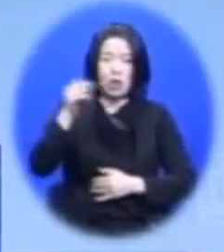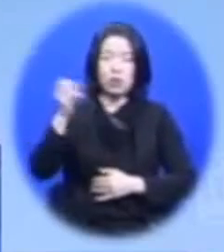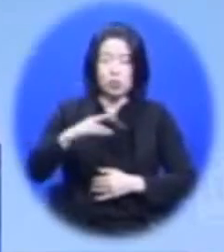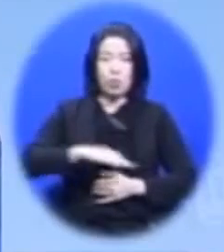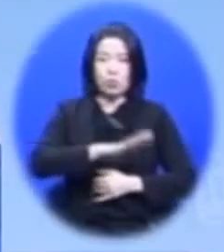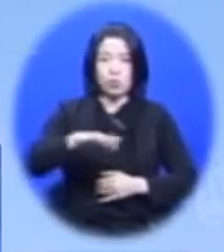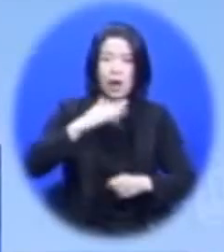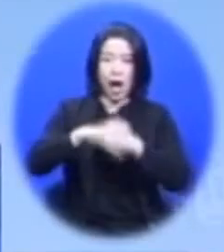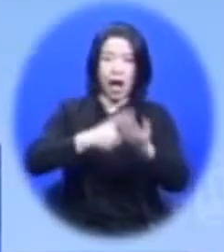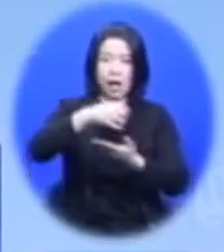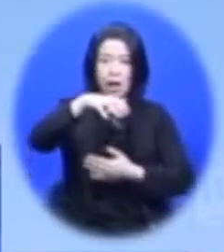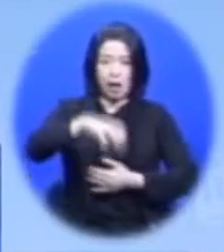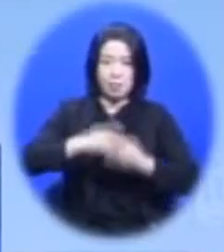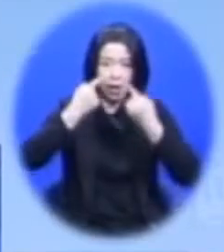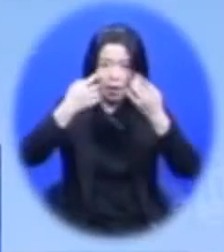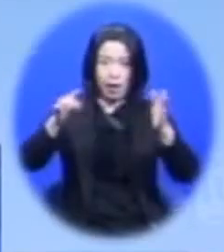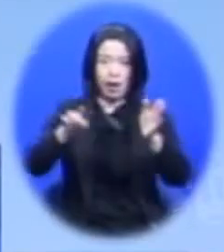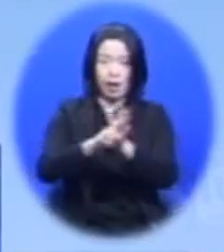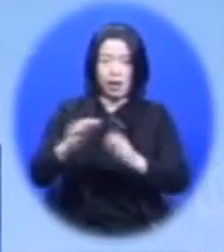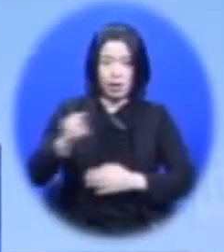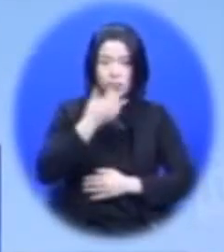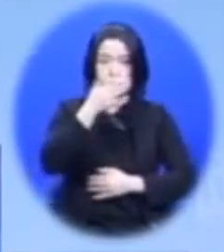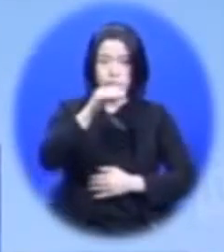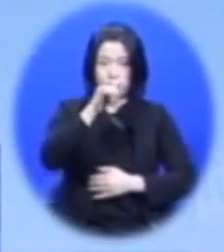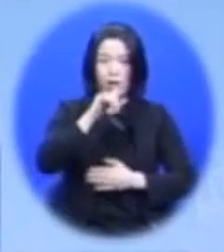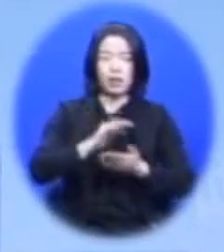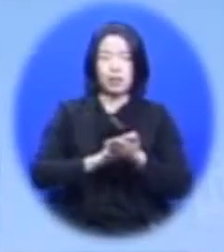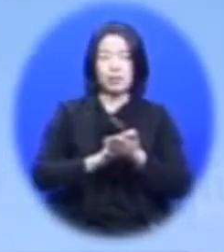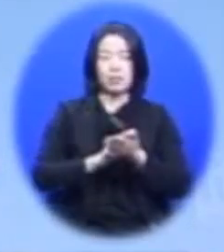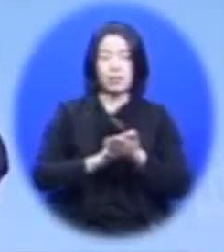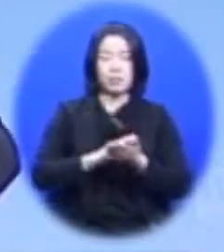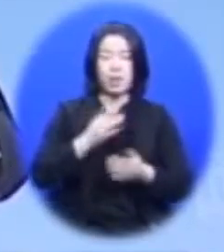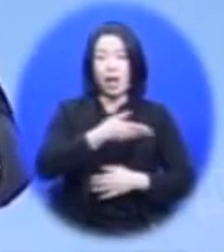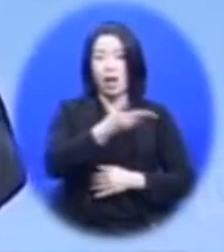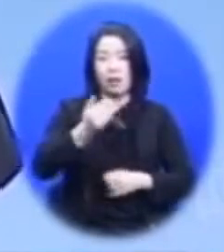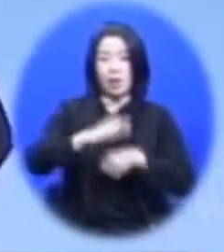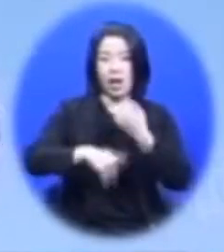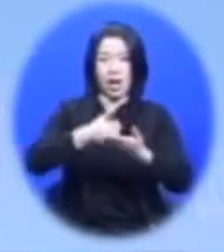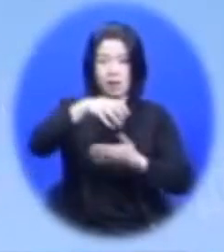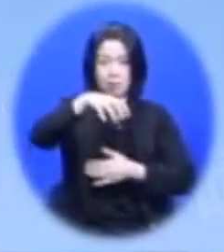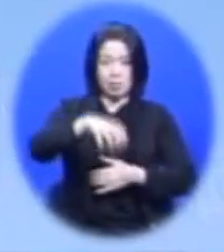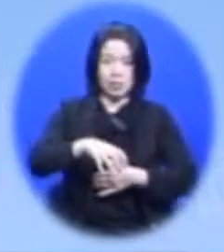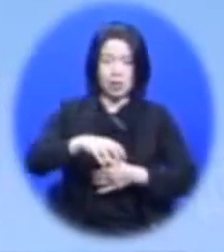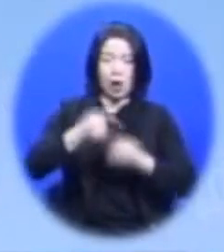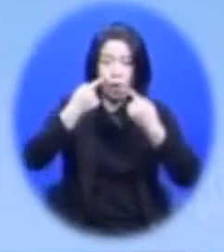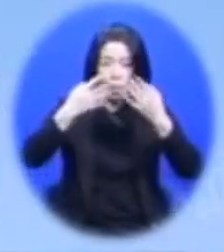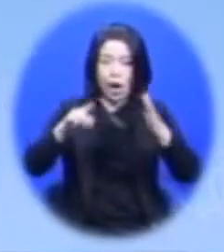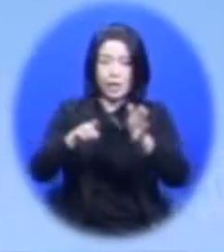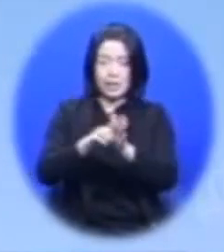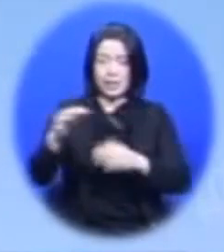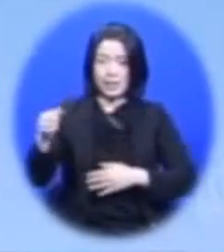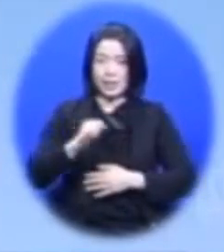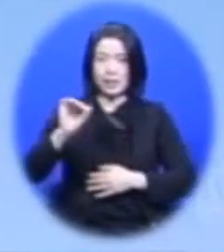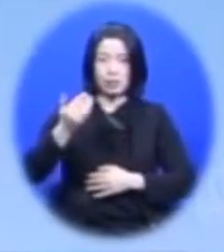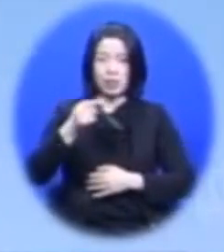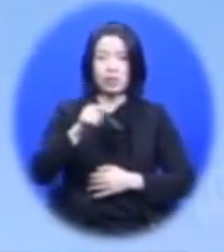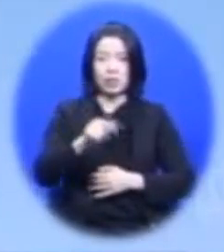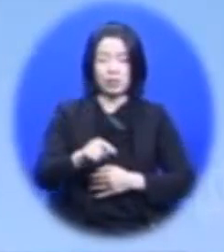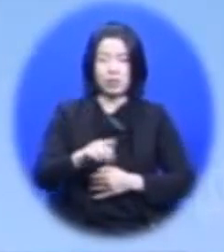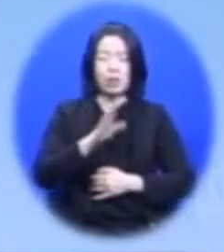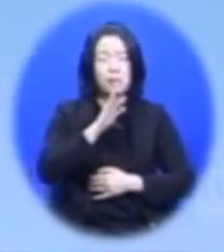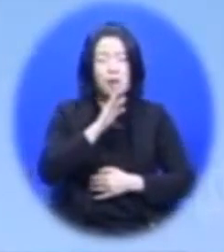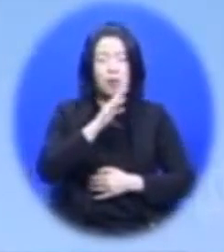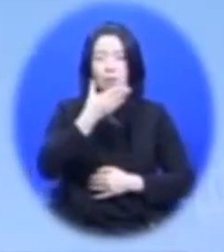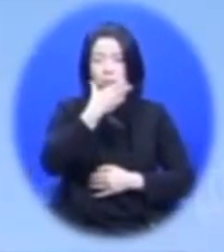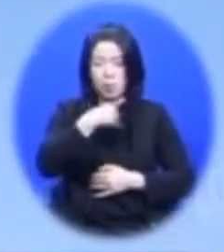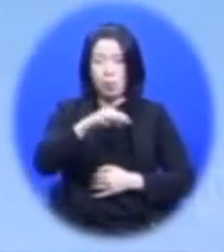하나님 앞에서 확신을 가지게 될 것입니다. 여러분, 하나님 앞에서 확신을 가지게 되는 것이 바로